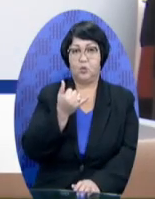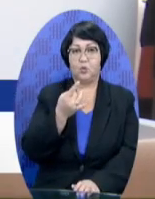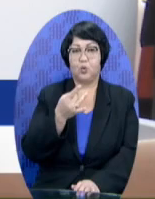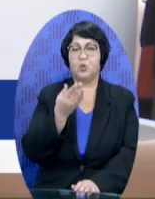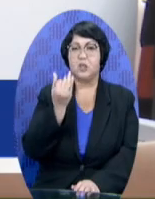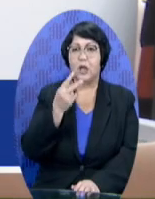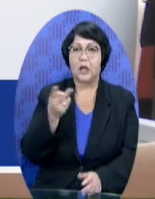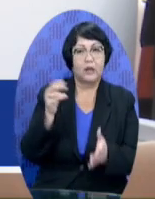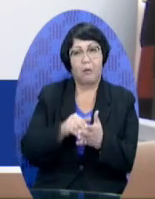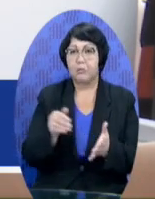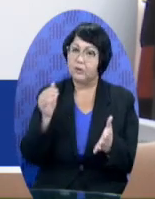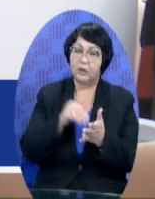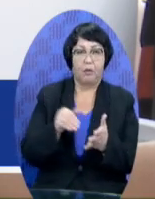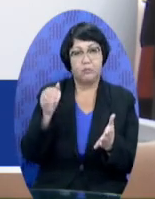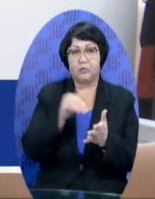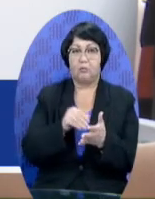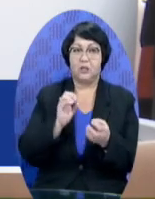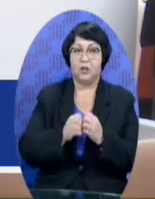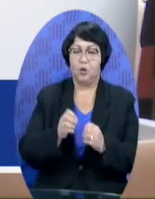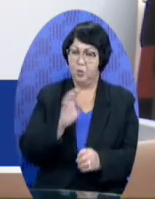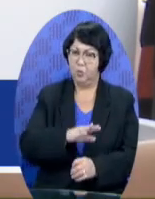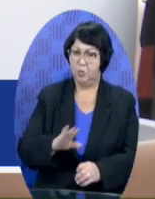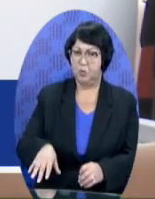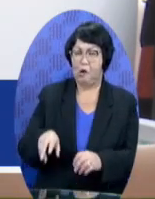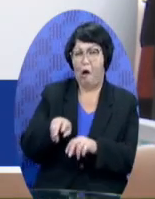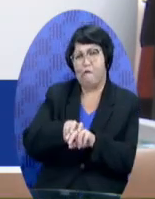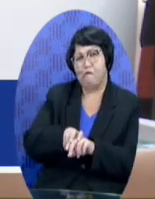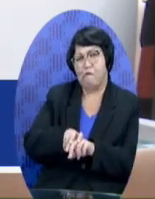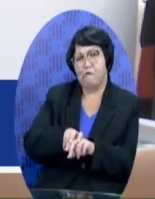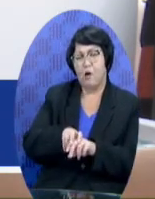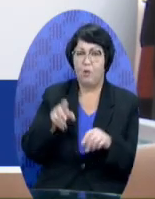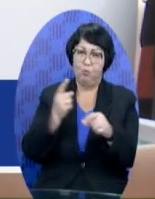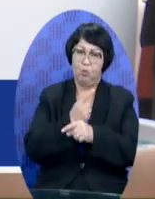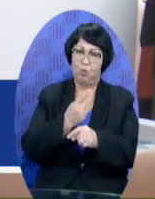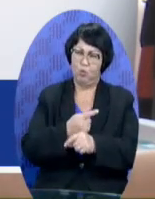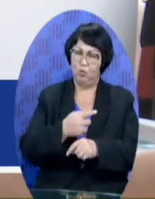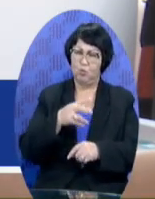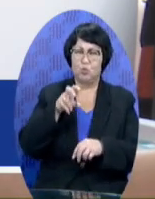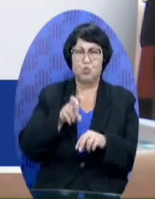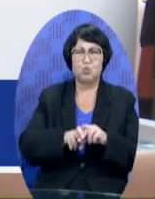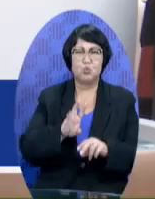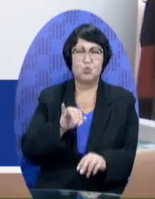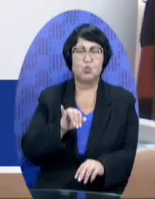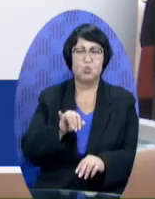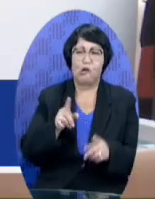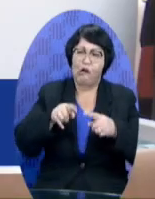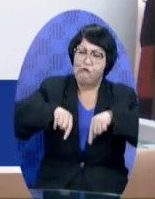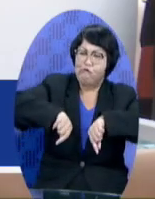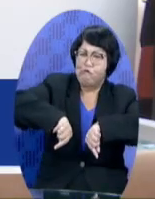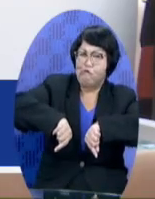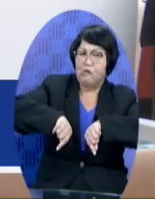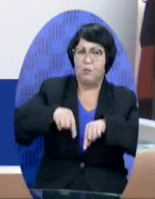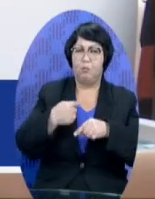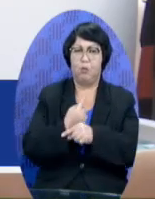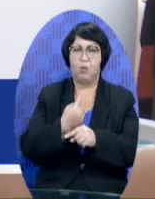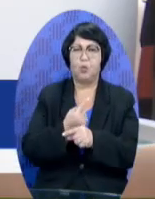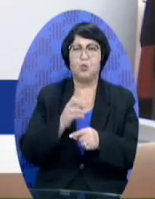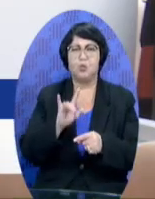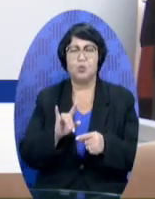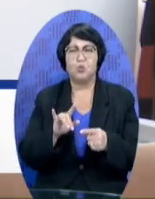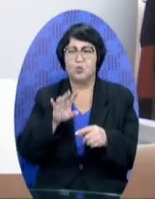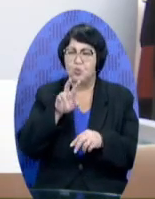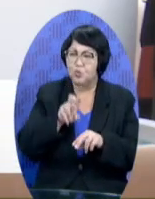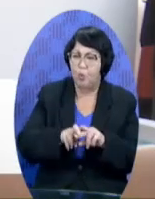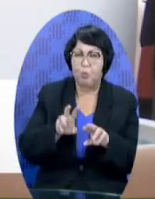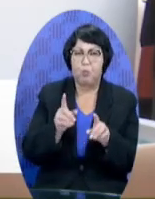болчихо. Ингээд яагаад сүүхт маань ингээд суугаад байгаа юм? Чамд ингээд өвдөд байгаа мó? Эвтэйхэн байгаад байгаа мó? Яагаад гэдэг шалтгааныг заавал